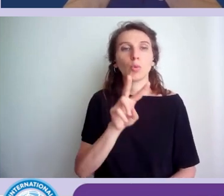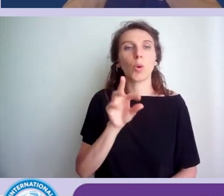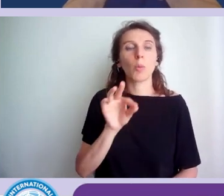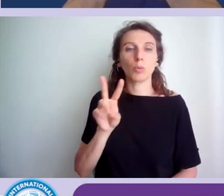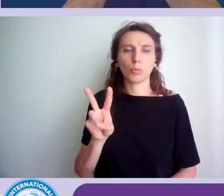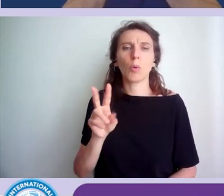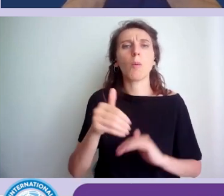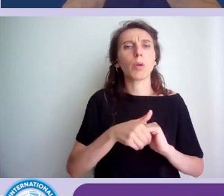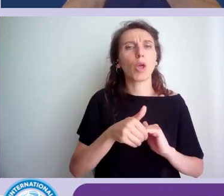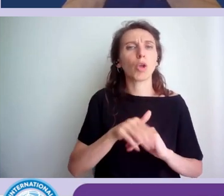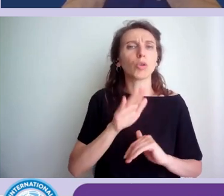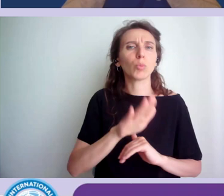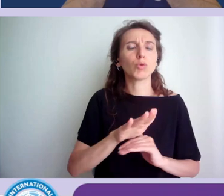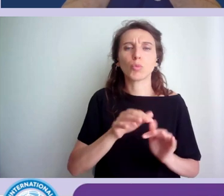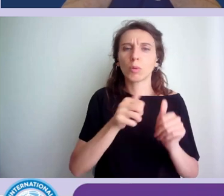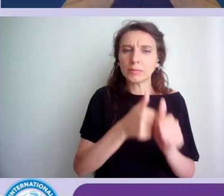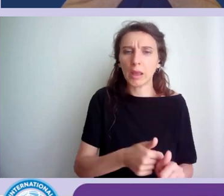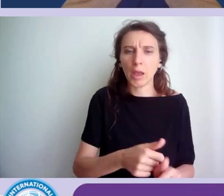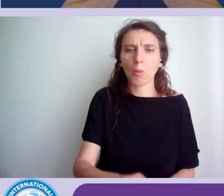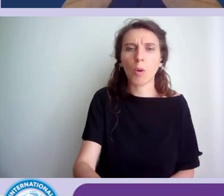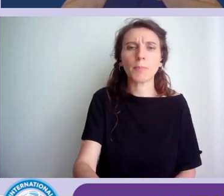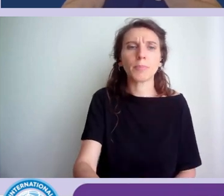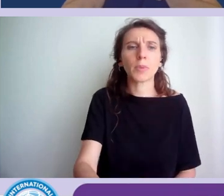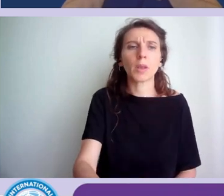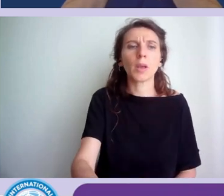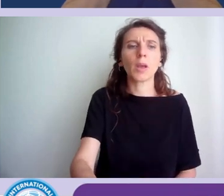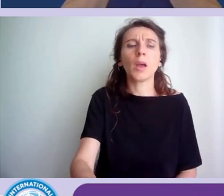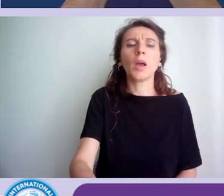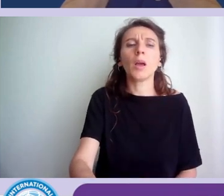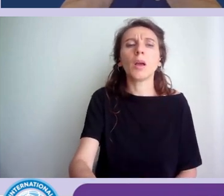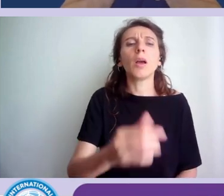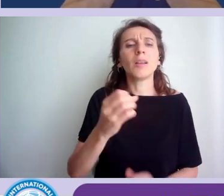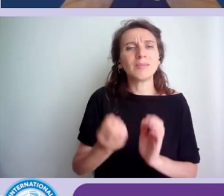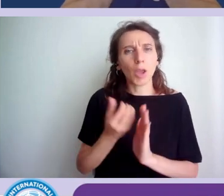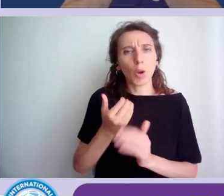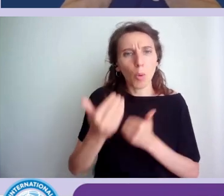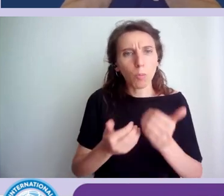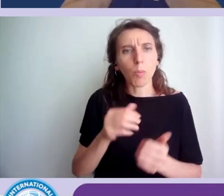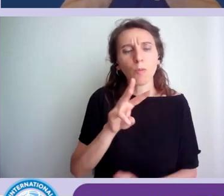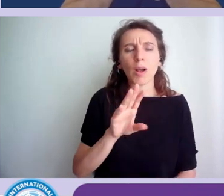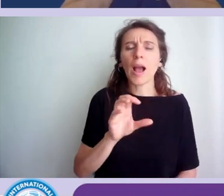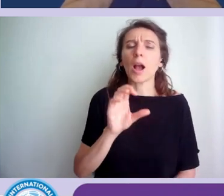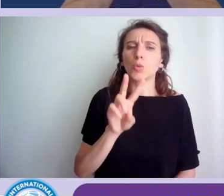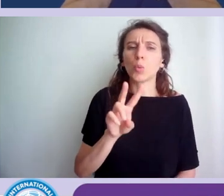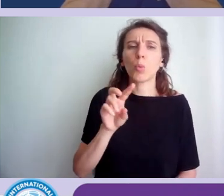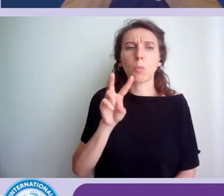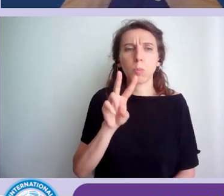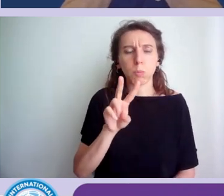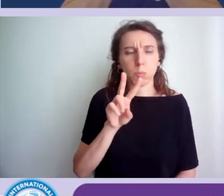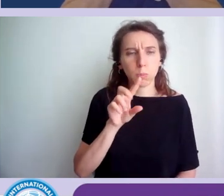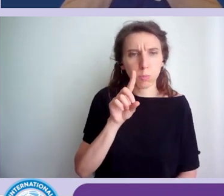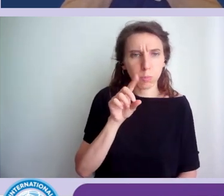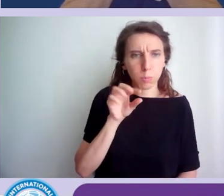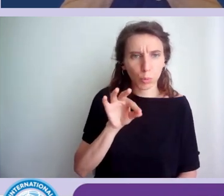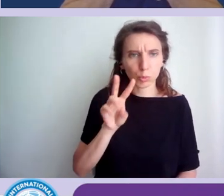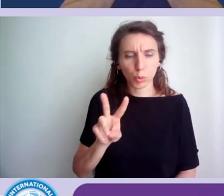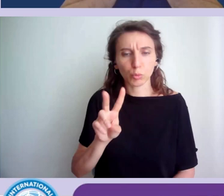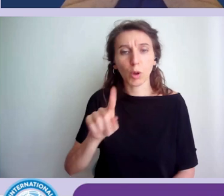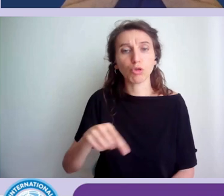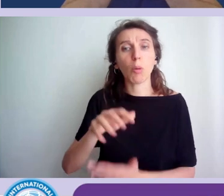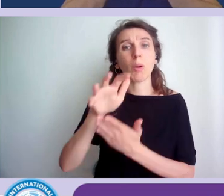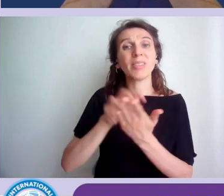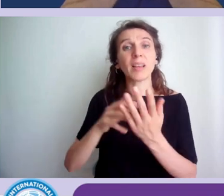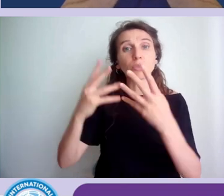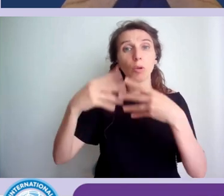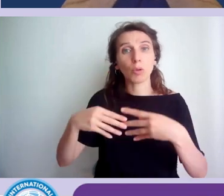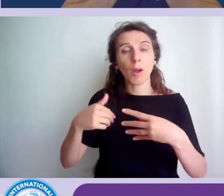il prototipo secondo vcar 2.2 lo sviluppo secondo vcar 2.2 Poi faccio il test automatico cosa